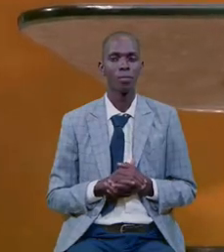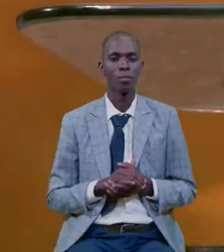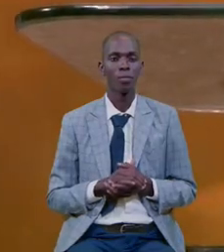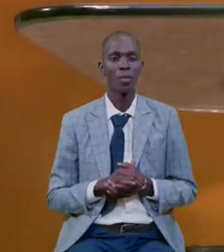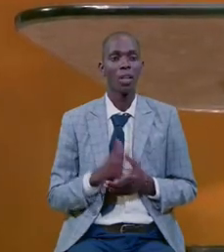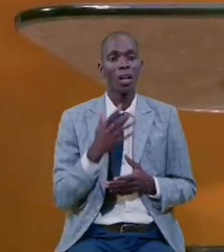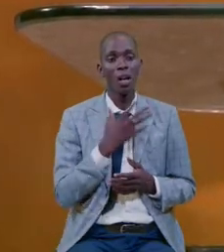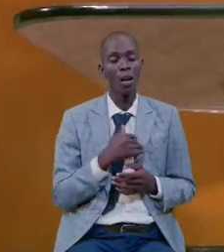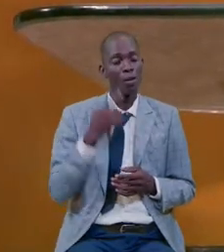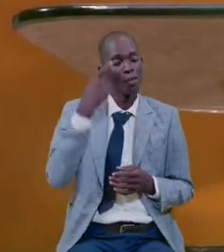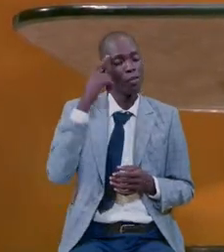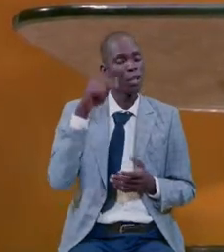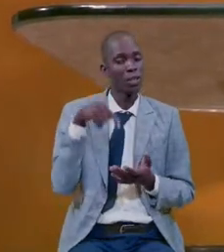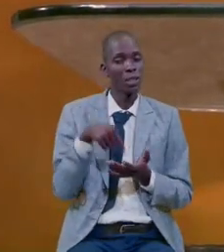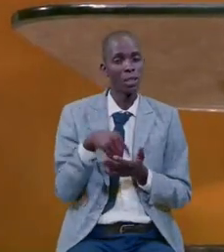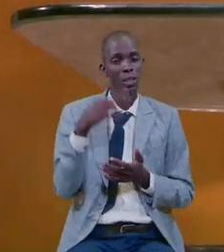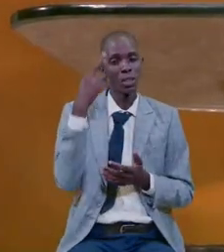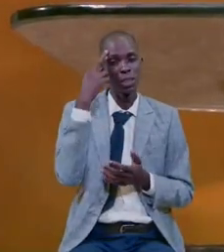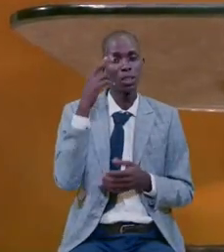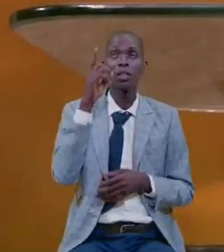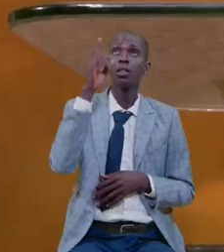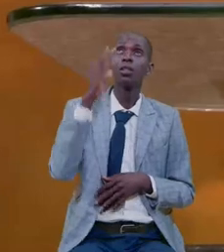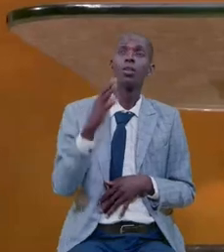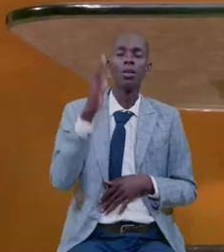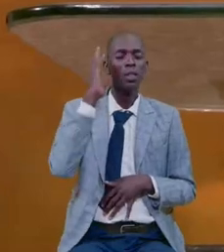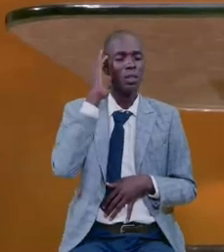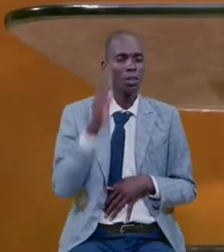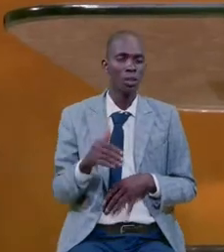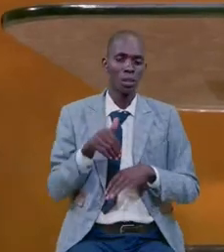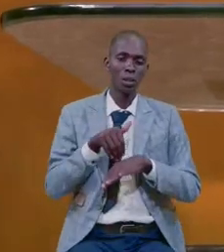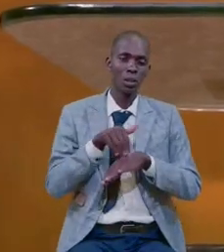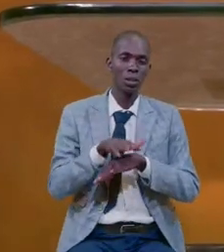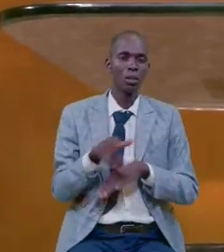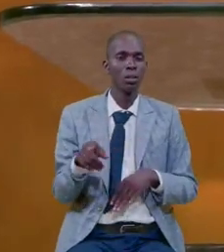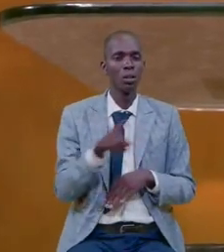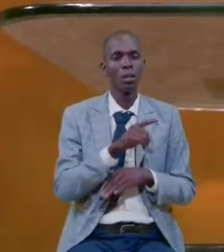Aussi Dieu leur envoie une puissance d'égarement